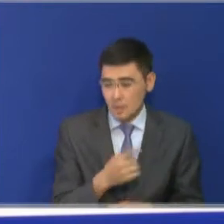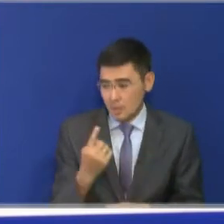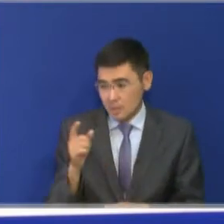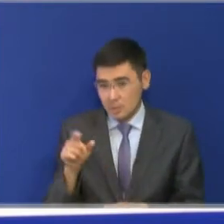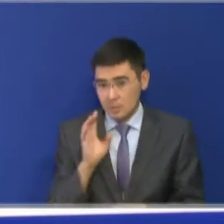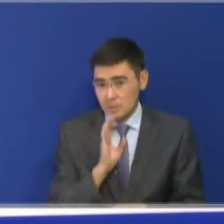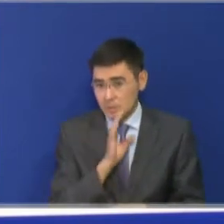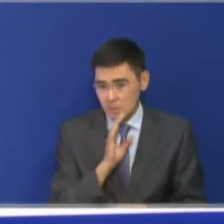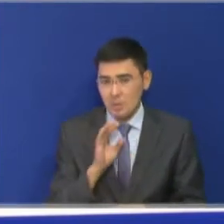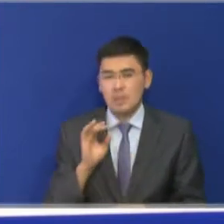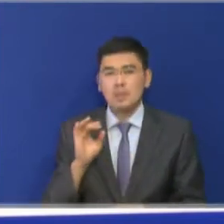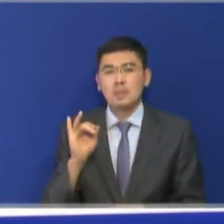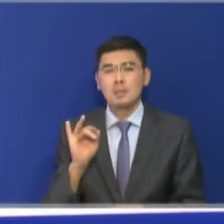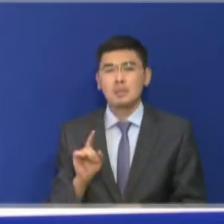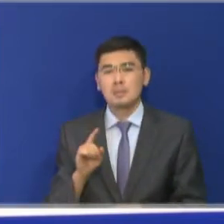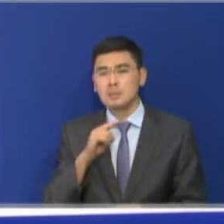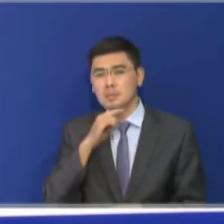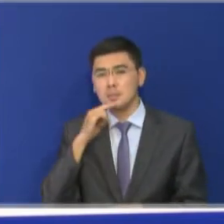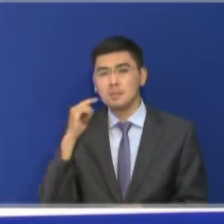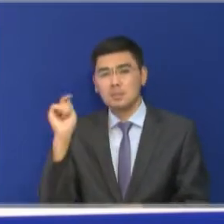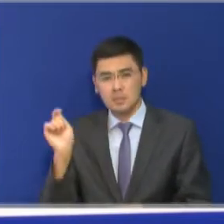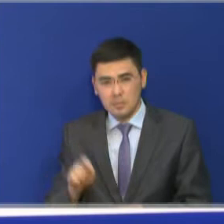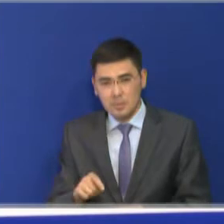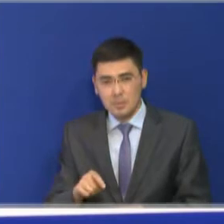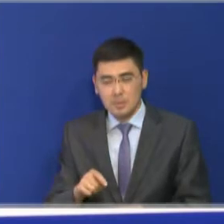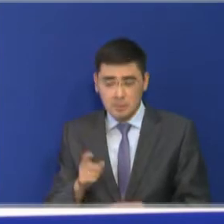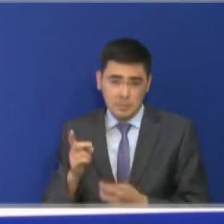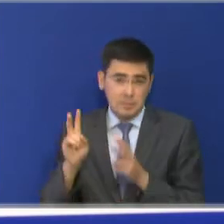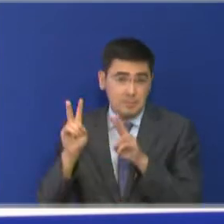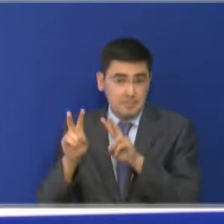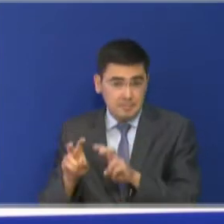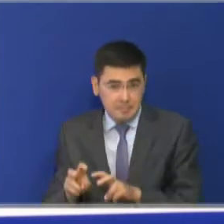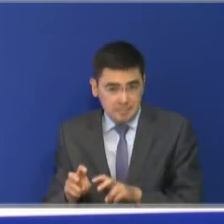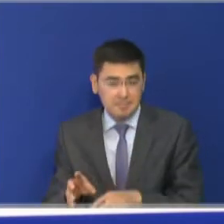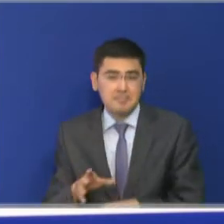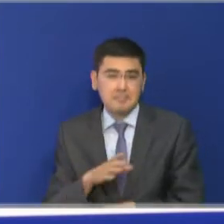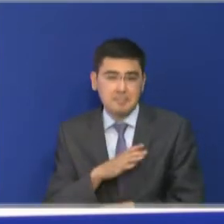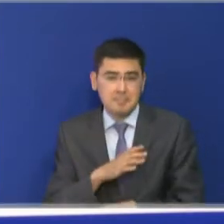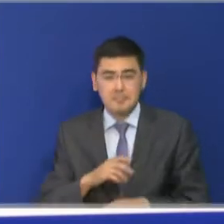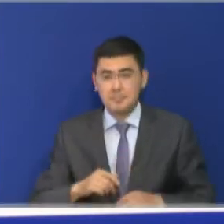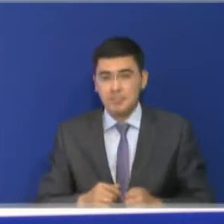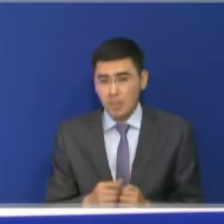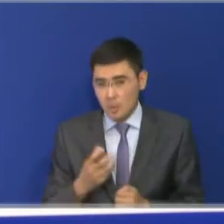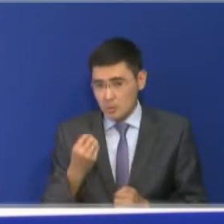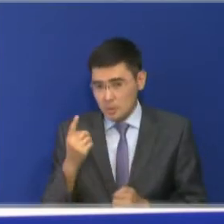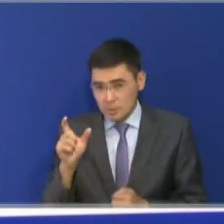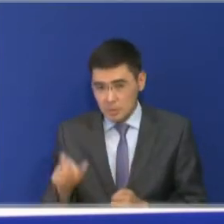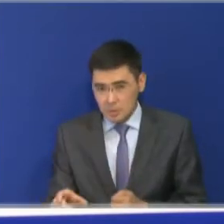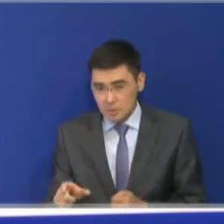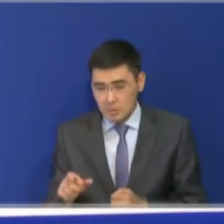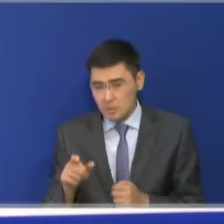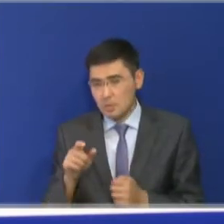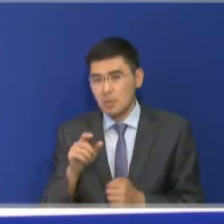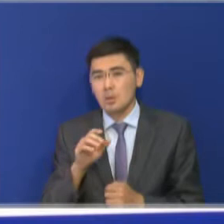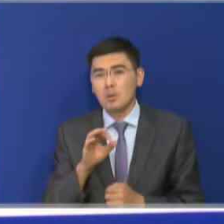науқас әйел адамнан Ресейден келген тұлға ретінде жедел респираторлық вирусты инфекция белгілерімен түскен бір науқастан мониторинг